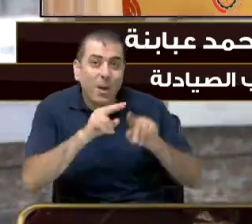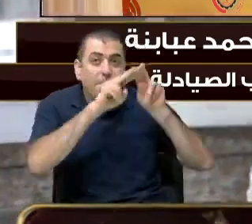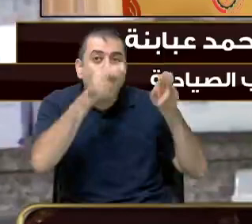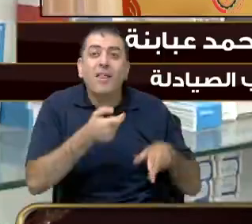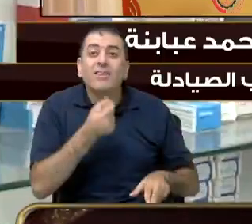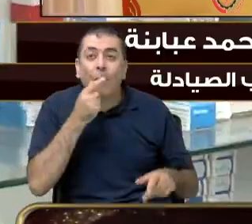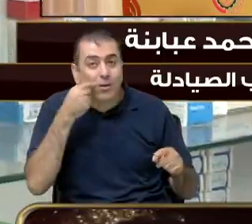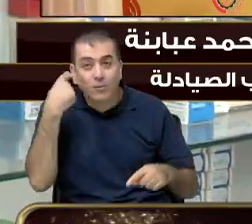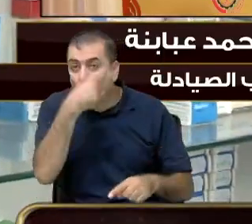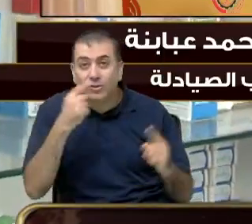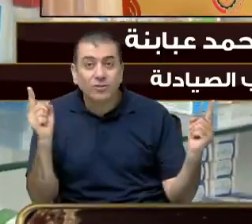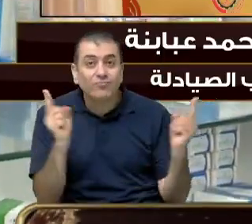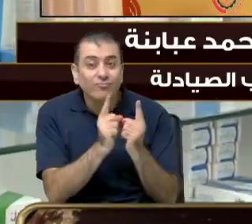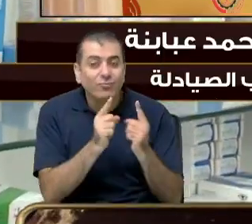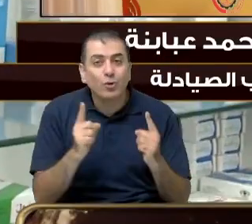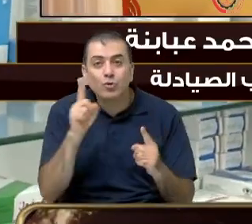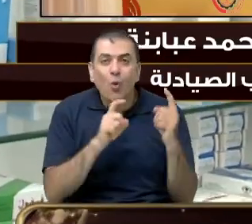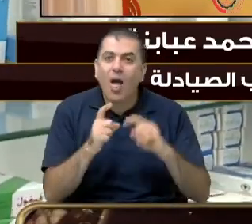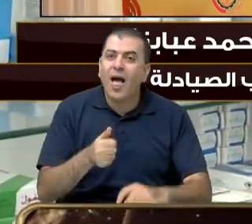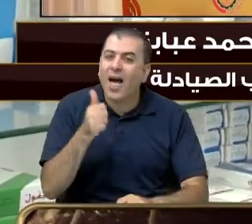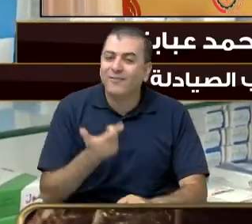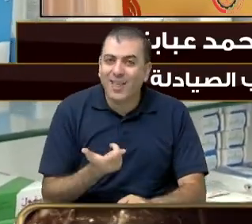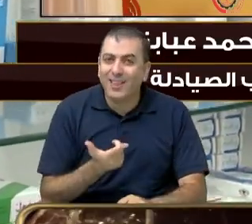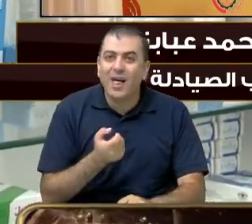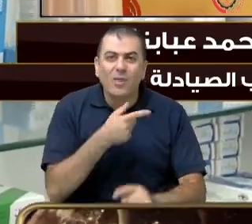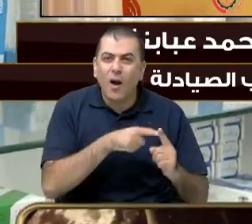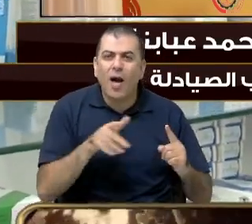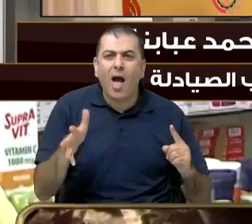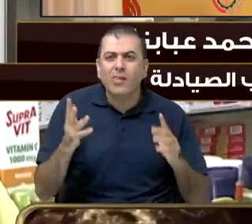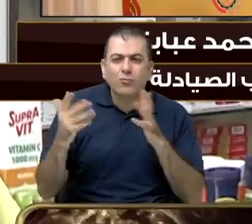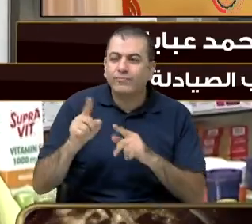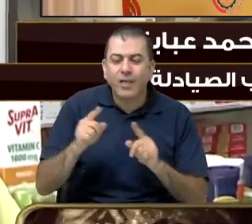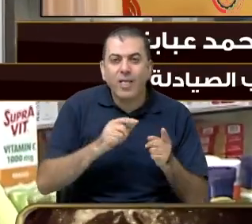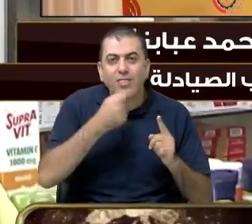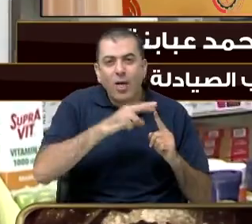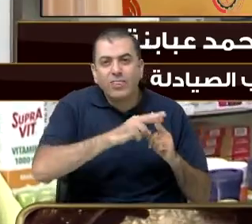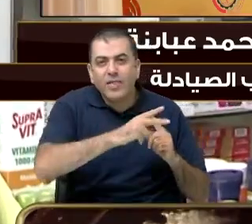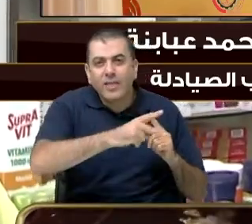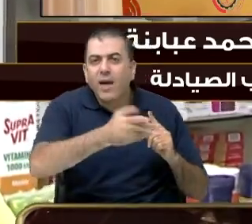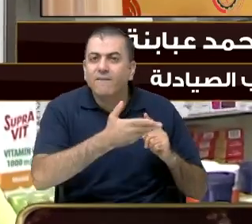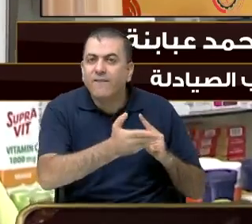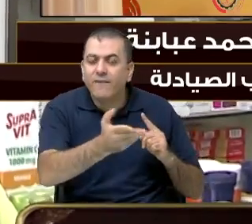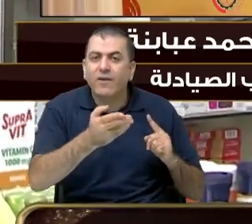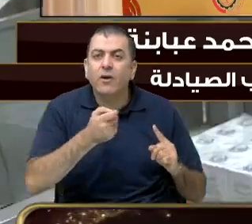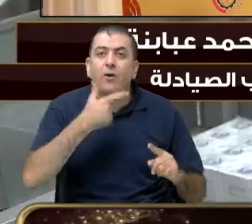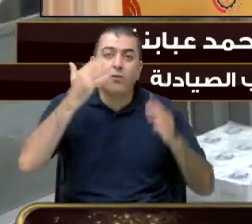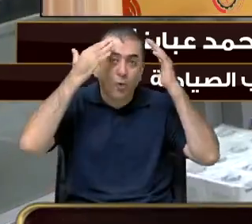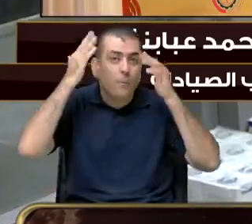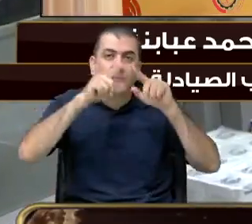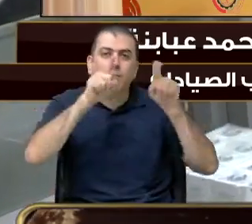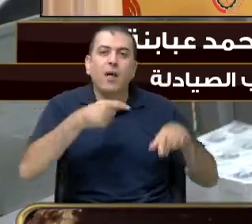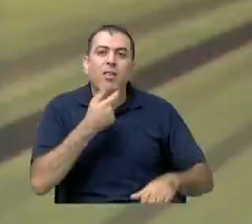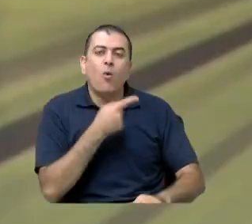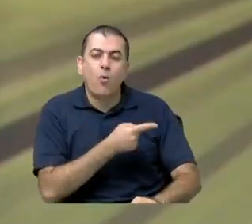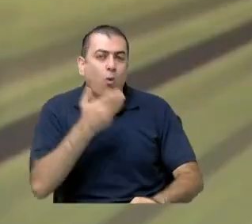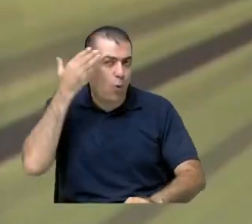الدواء أو تبديله أو تهريبه خلال الفترة الزمنية الواقعة عملية النقل ما بين الصيدلية والمريض؟ طيب. طيب دكتور،